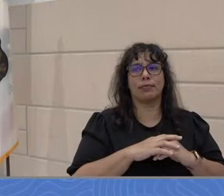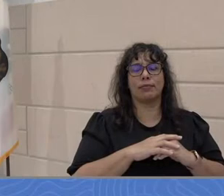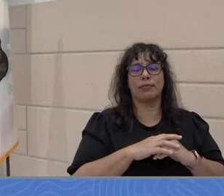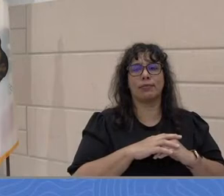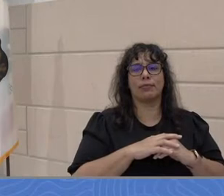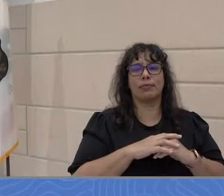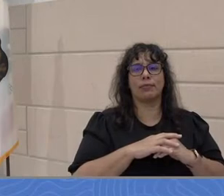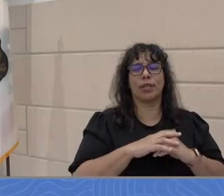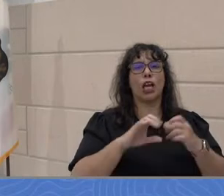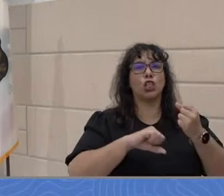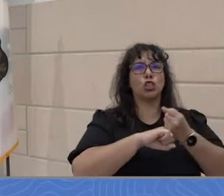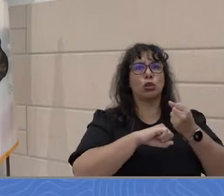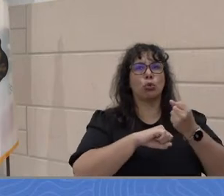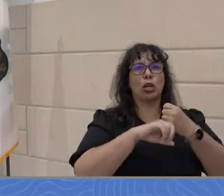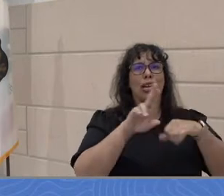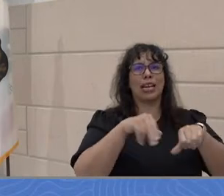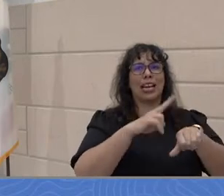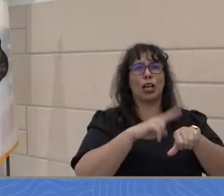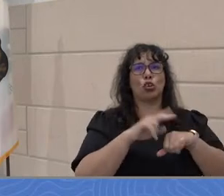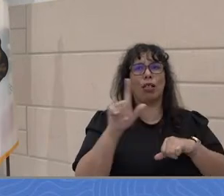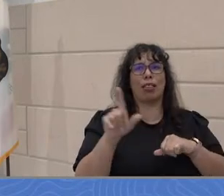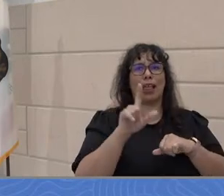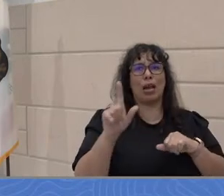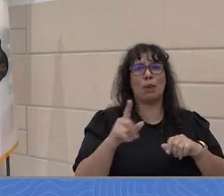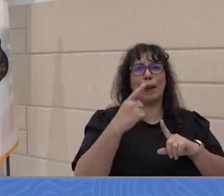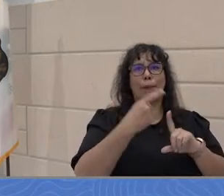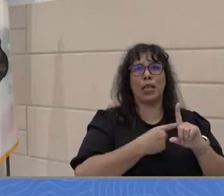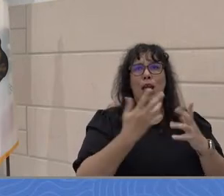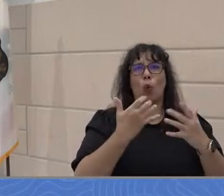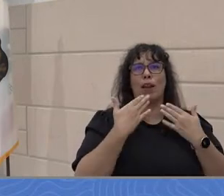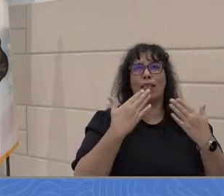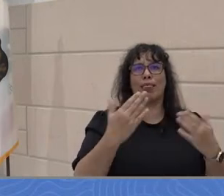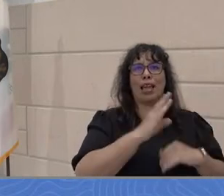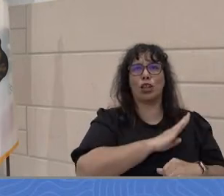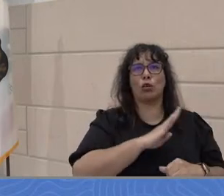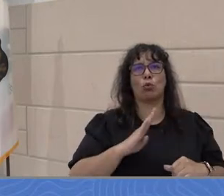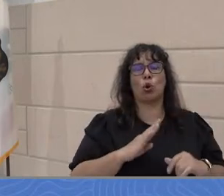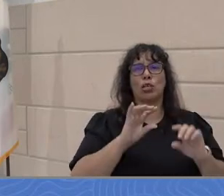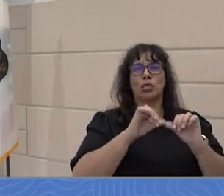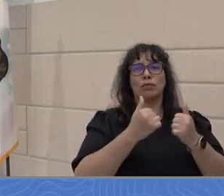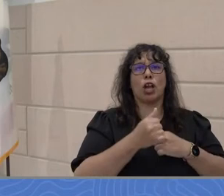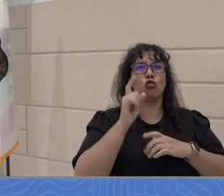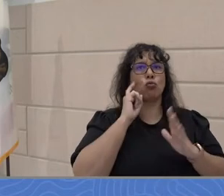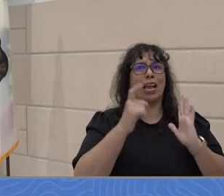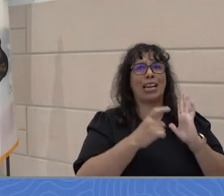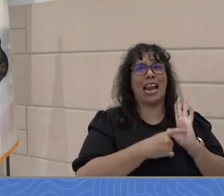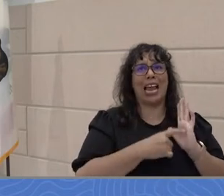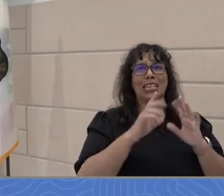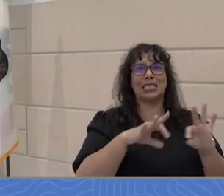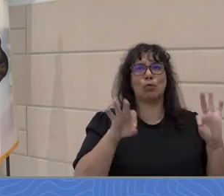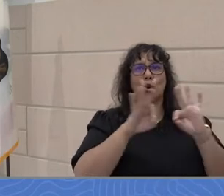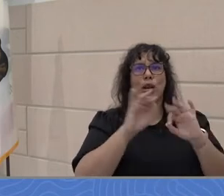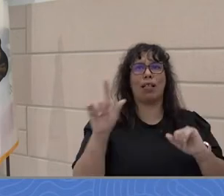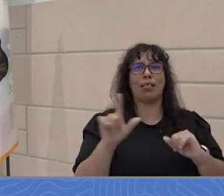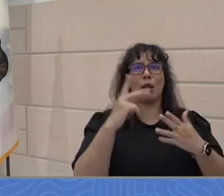ស្ដីអំពីការសម្រេចដោះស្រាយមួយសម្រាប់គាំទ្រមកលើស្គេហៅ